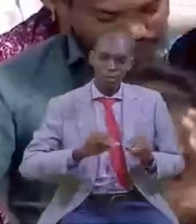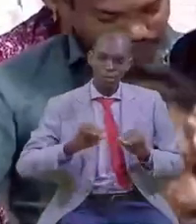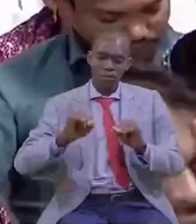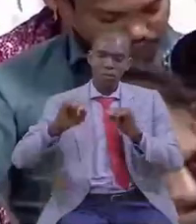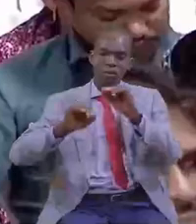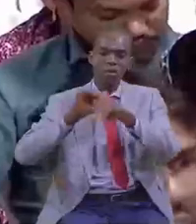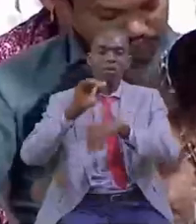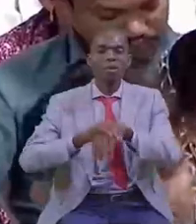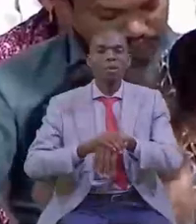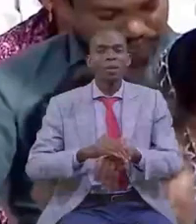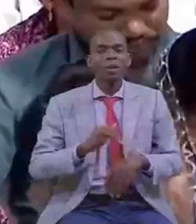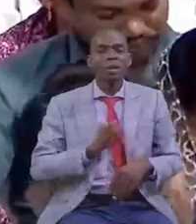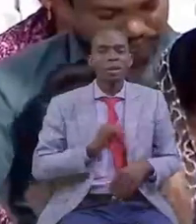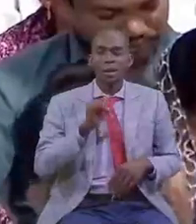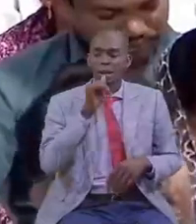Et je persévère.